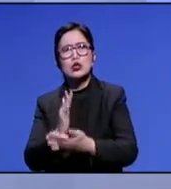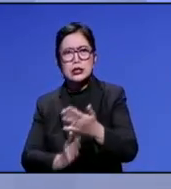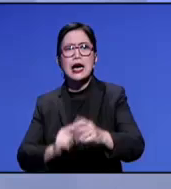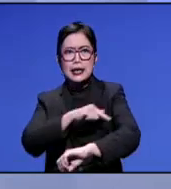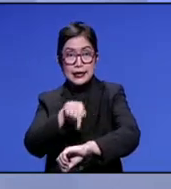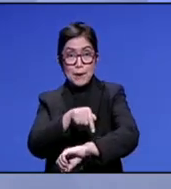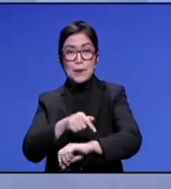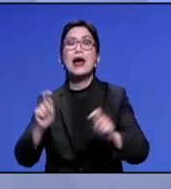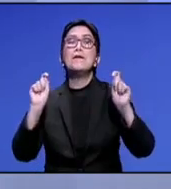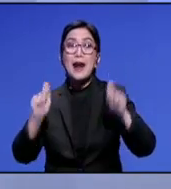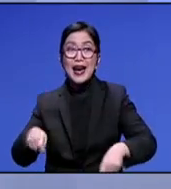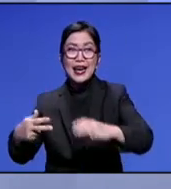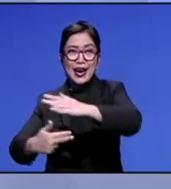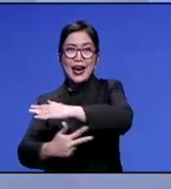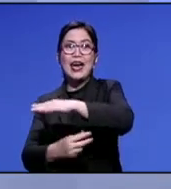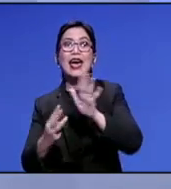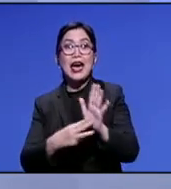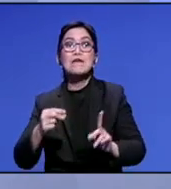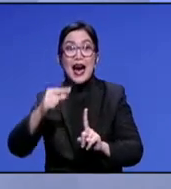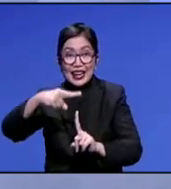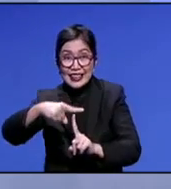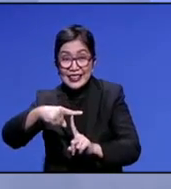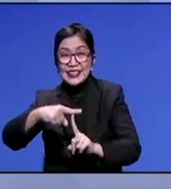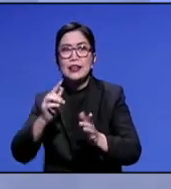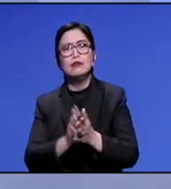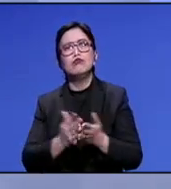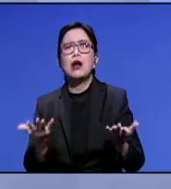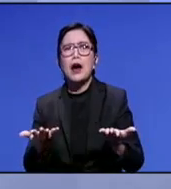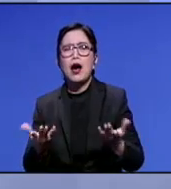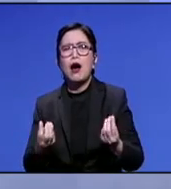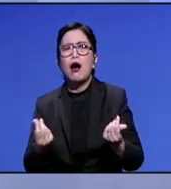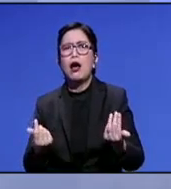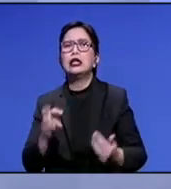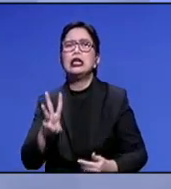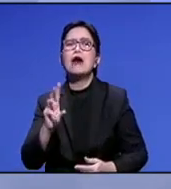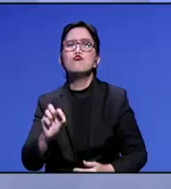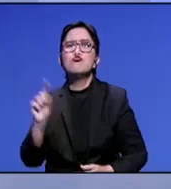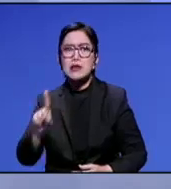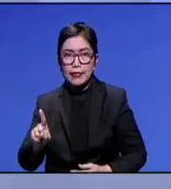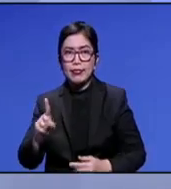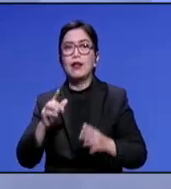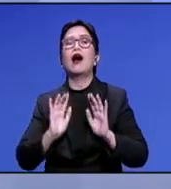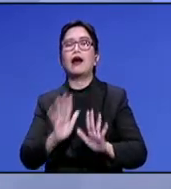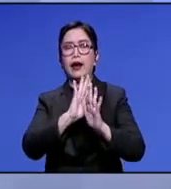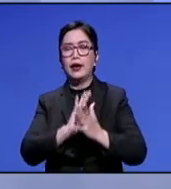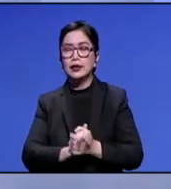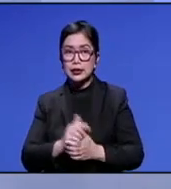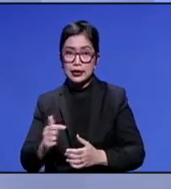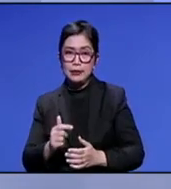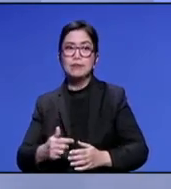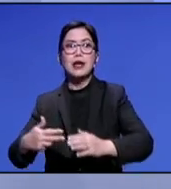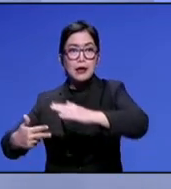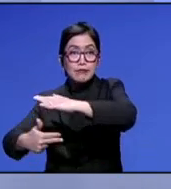menggunakan MRT waktu tempuh dengan jarak yang sama diklaim hanya 30 menit saja nah tingkat kepastian kedatangan